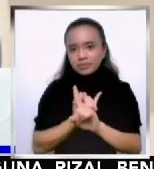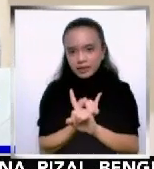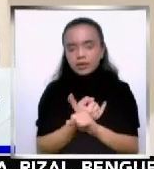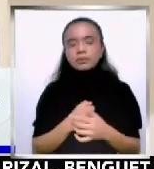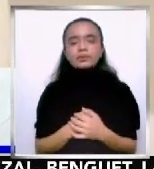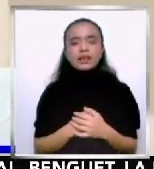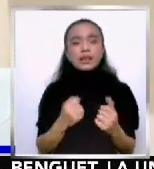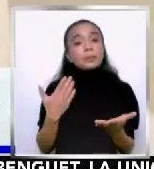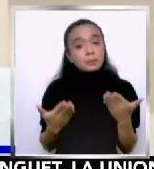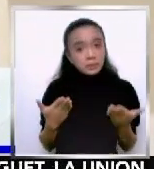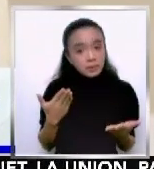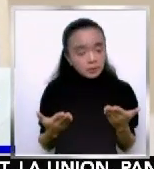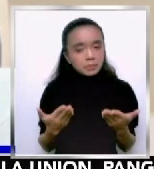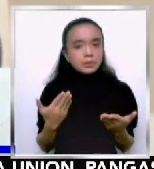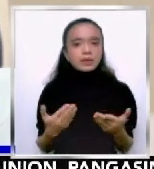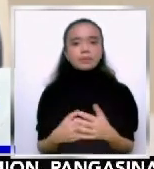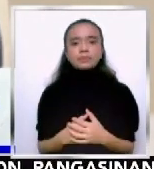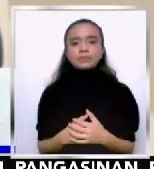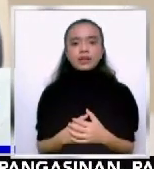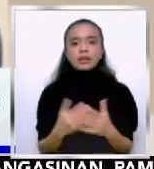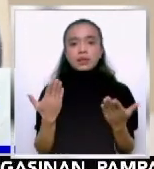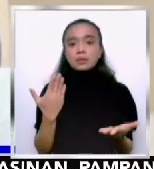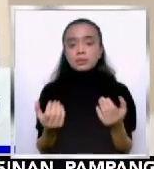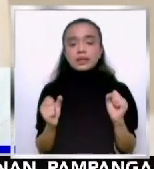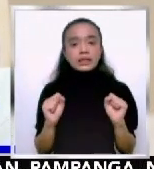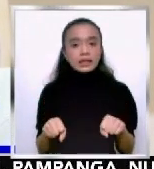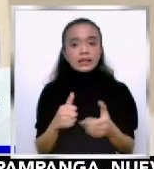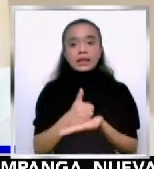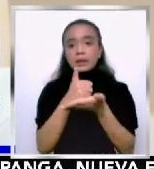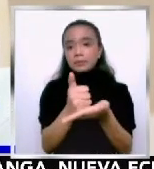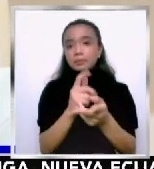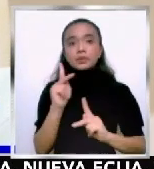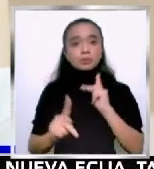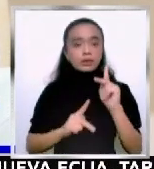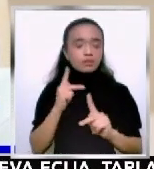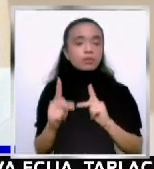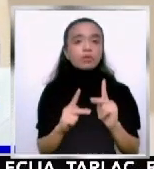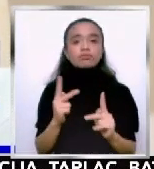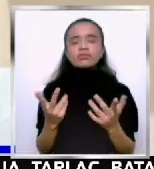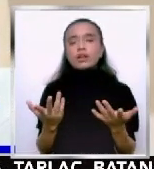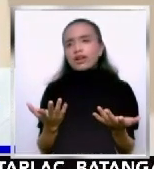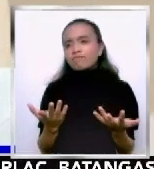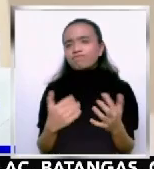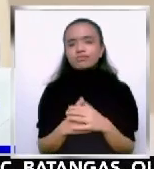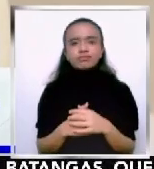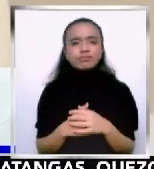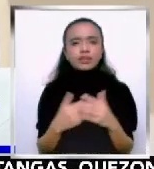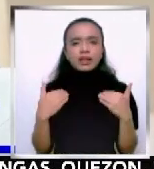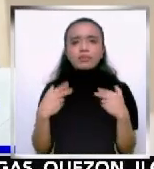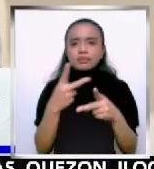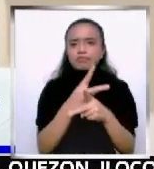be may help people have this wall of immunity